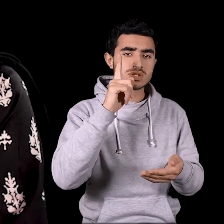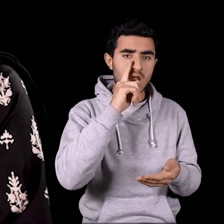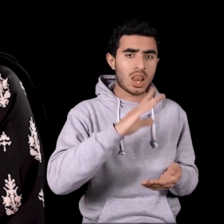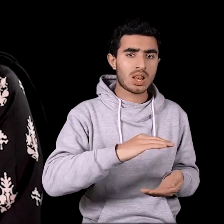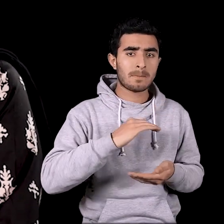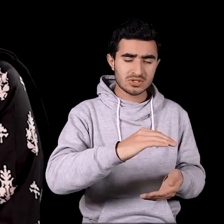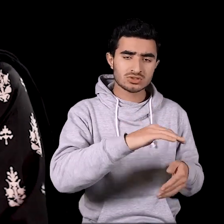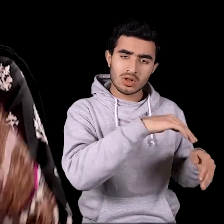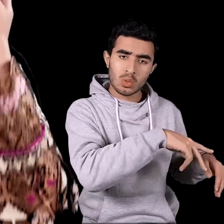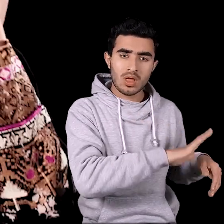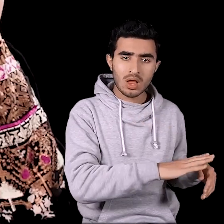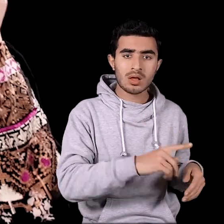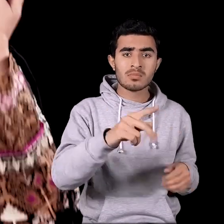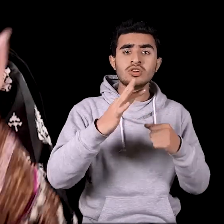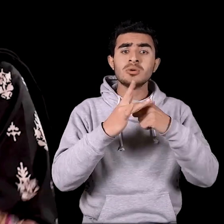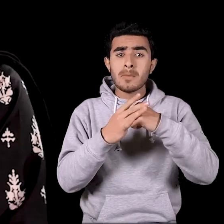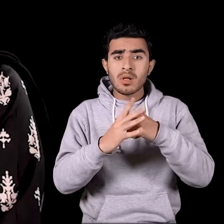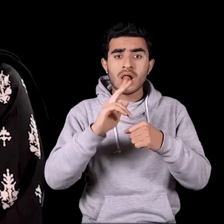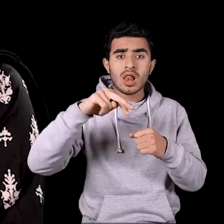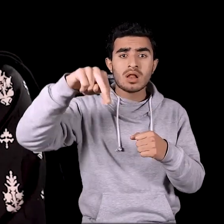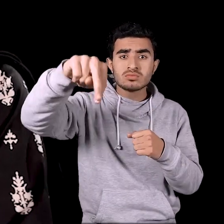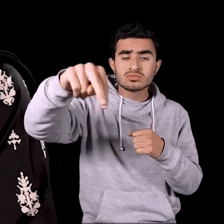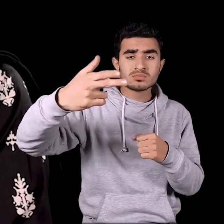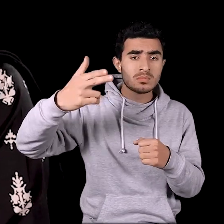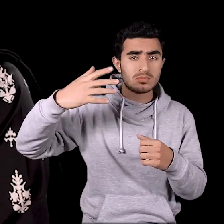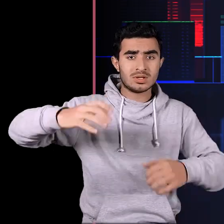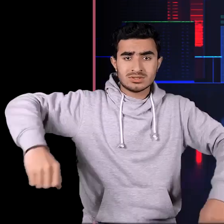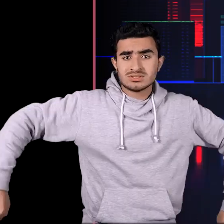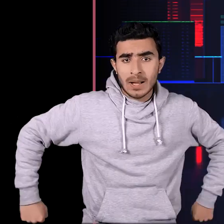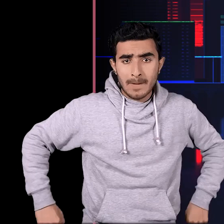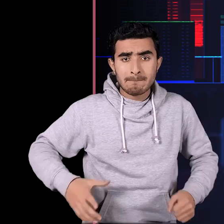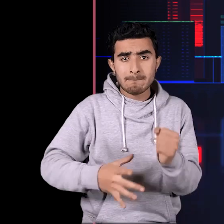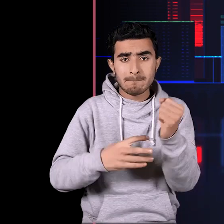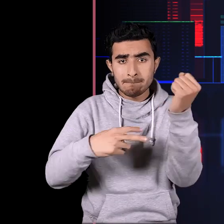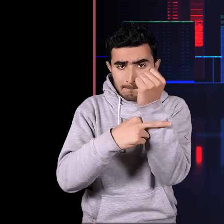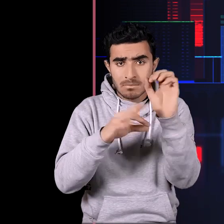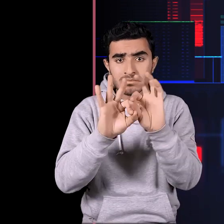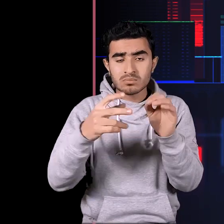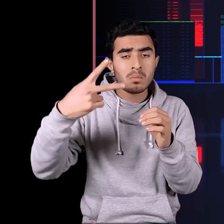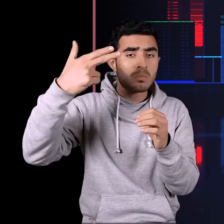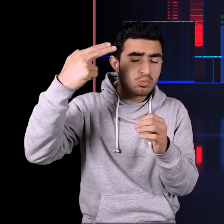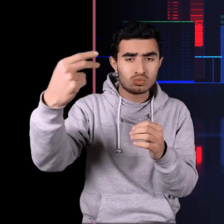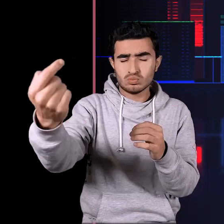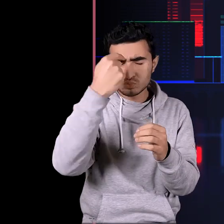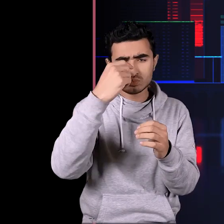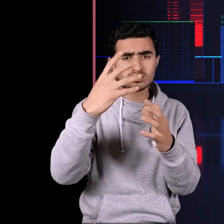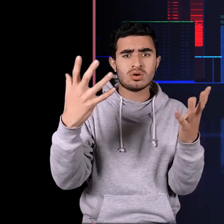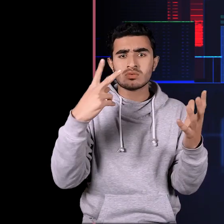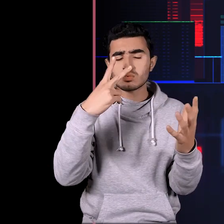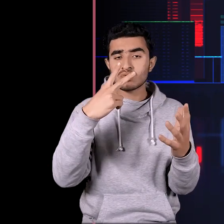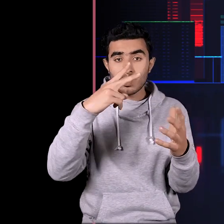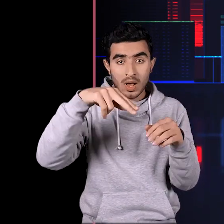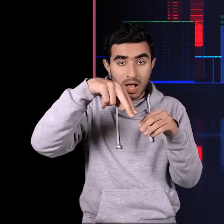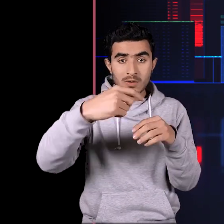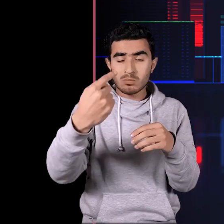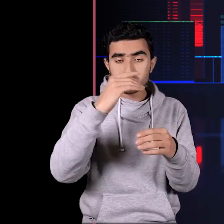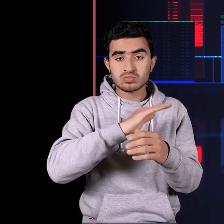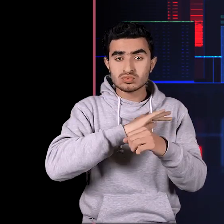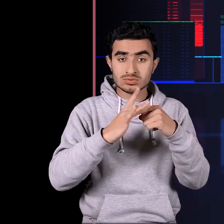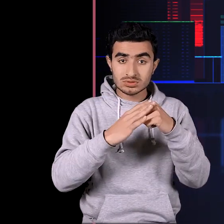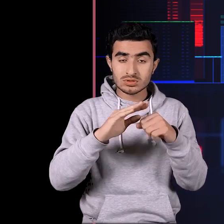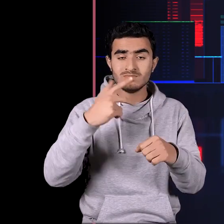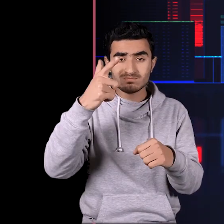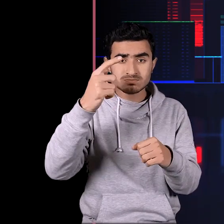उसकी गोद में कत्ल कर दिया, उसके सर पे गोली मार दी. एंड हाउ शी रैन फॉर हेल्प, और किस तरह से उसने अपने आप को संभाला. और